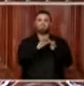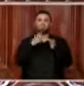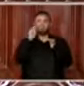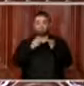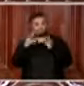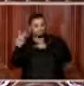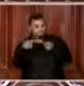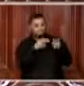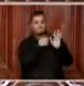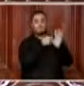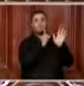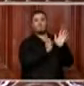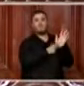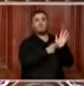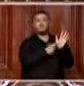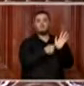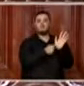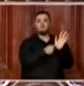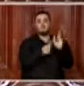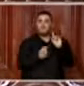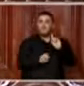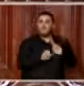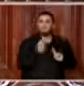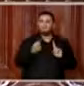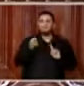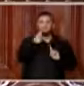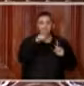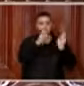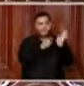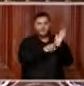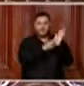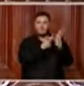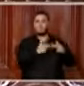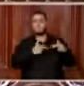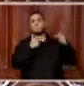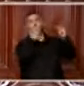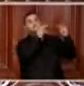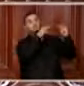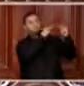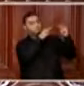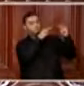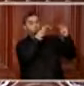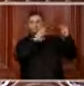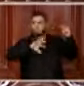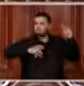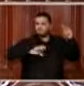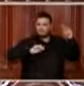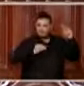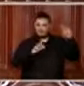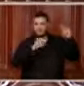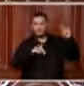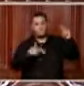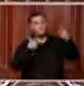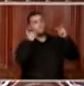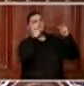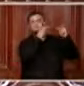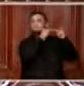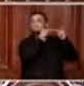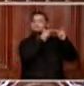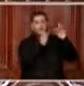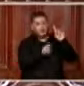وعليه أن يعلو فوق كل الصراعات الظرفية